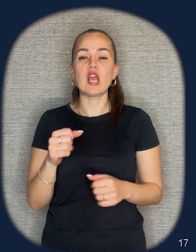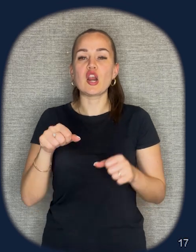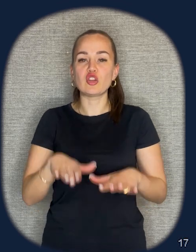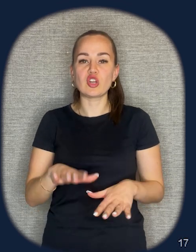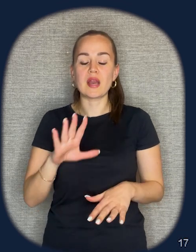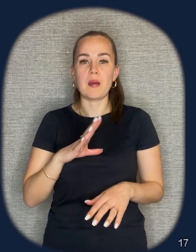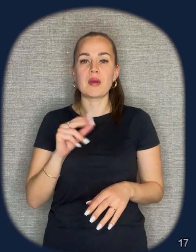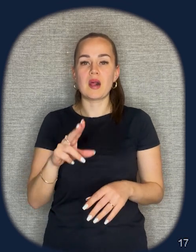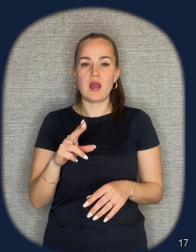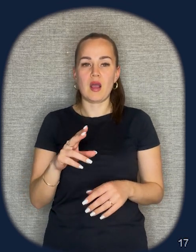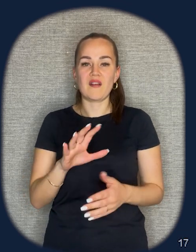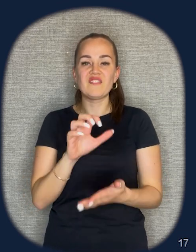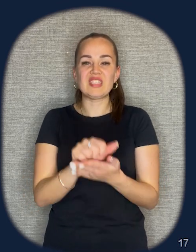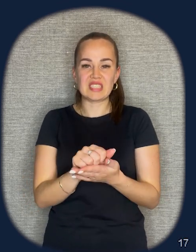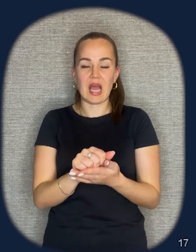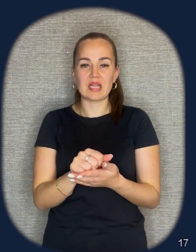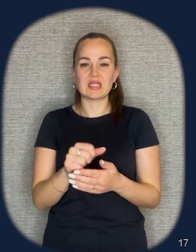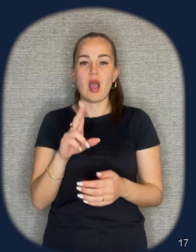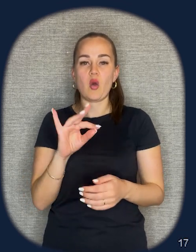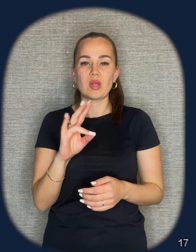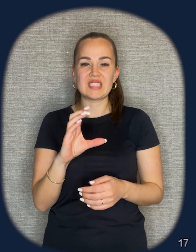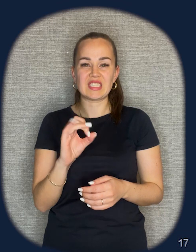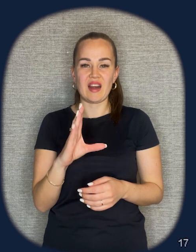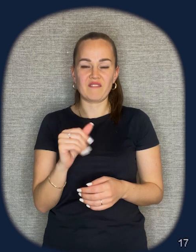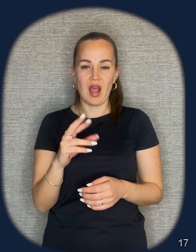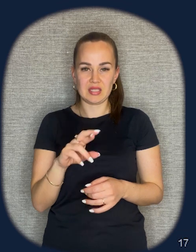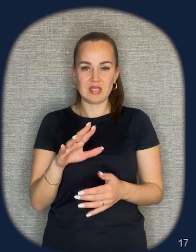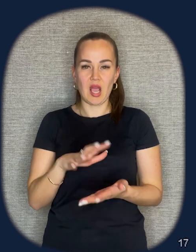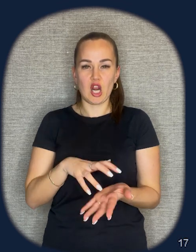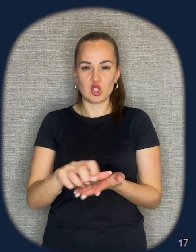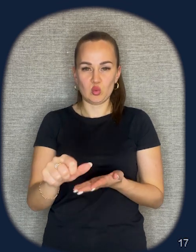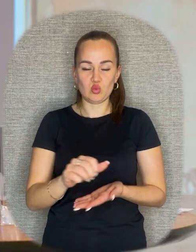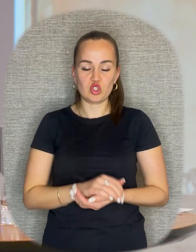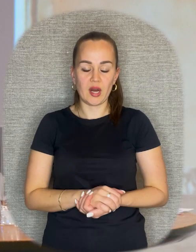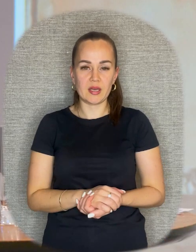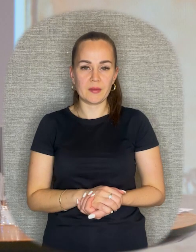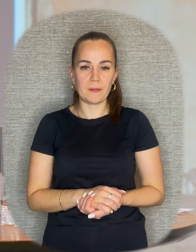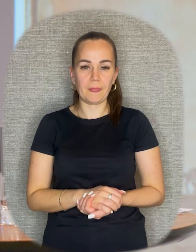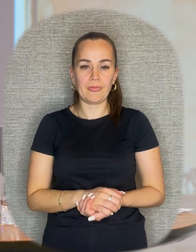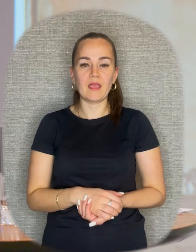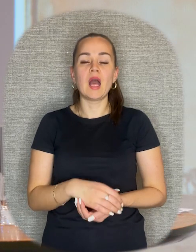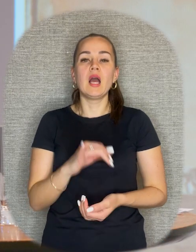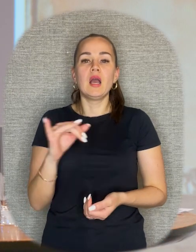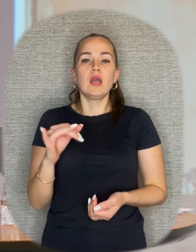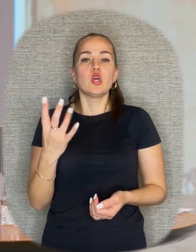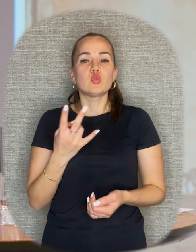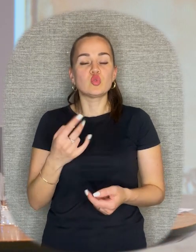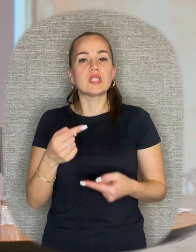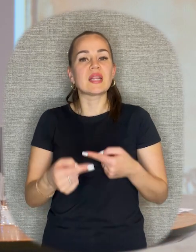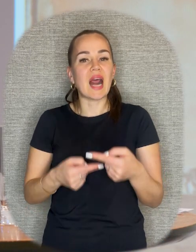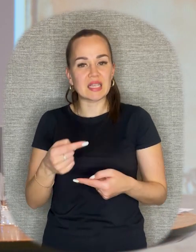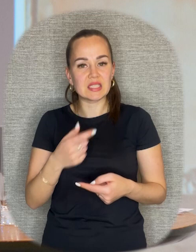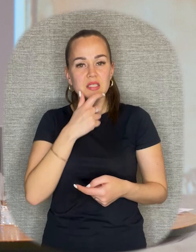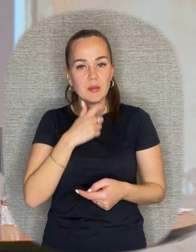а на самом деле это просто некая фиксация ситуации консервация разрушения призывая следовать традиции и